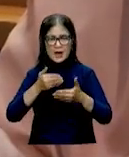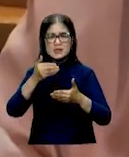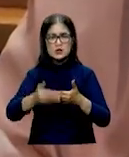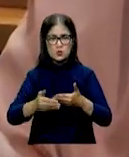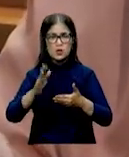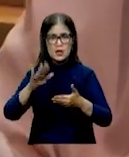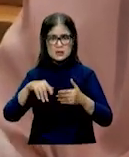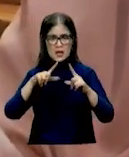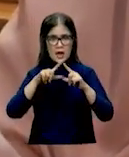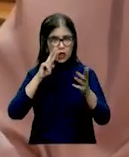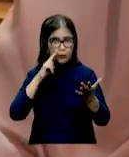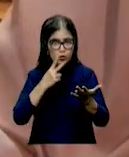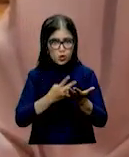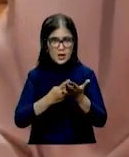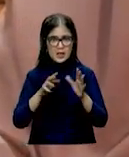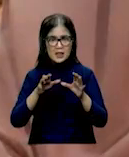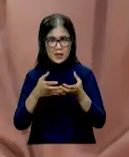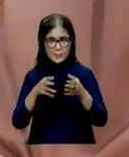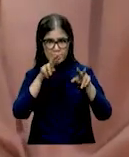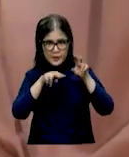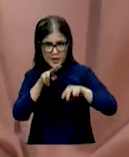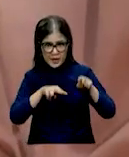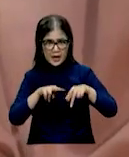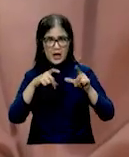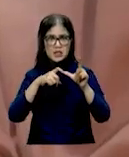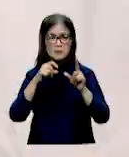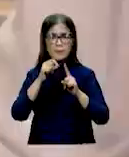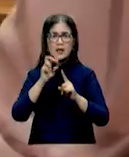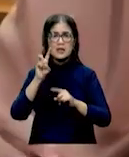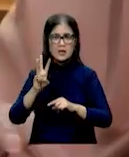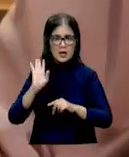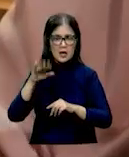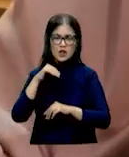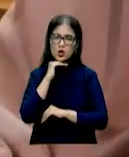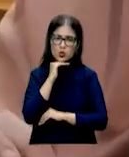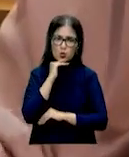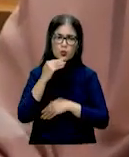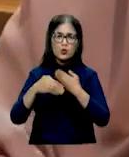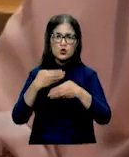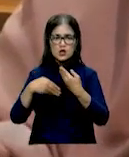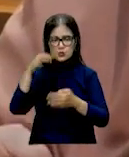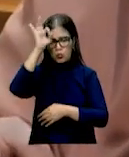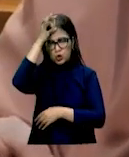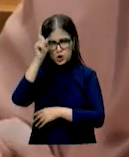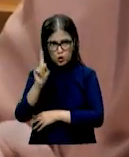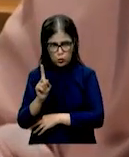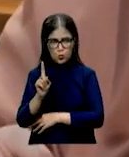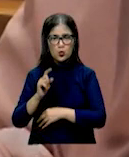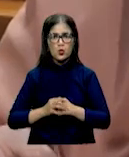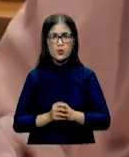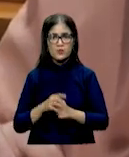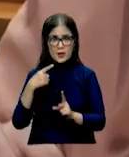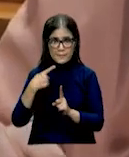ke penyidikan, kalau nggak ada bukti SP3. Kita tunggu proses di kepolisian. Bagaimana respon dari LPSK? Jadi prinsipnya selama